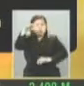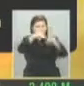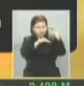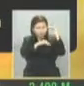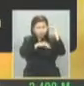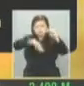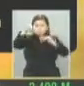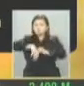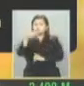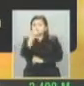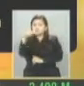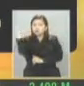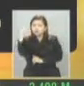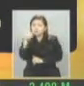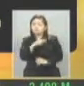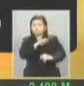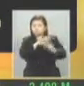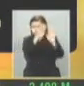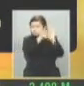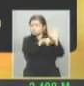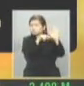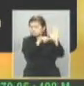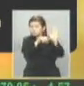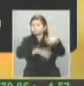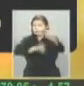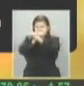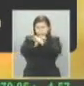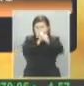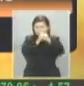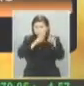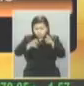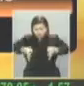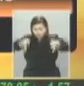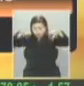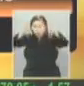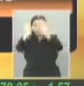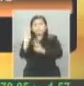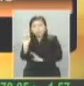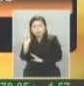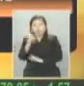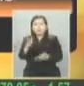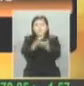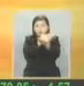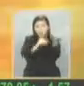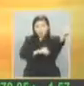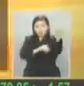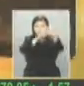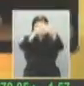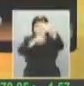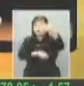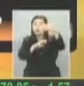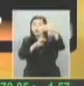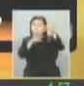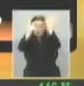ที่ต้องถูกควบคุมและบริหารจัดการความปลอดภัยในการใช้อาคารซึ่งจะแบ่งการควบคุมออกเป็น6ประเภทนะคะมีข